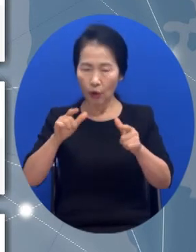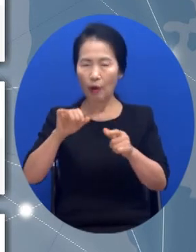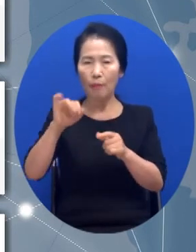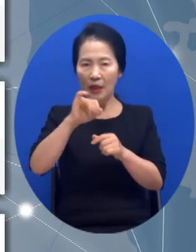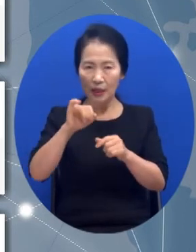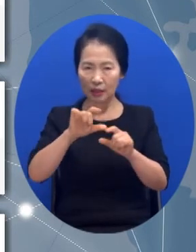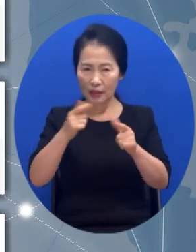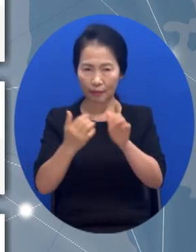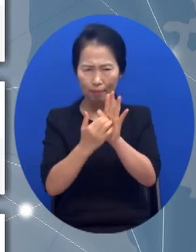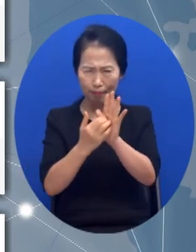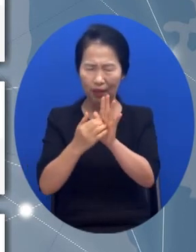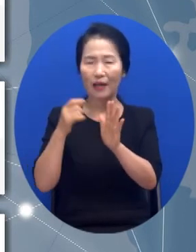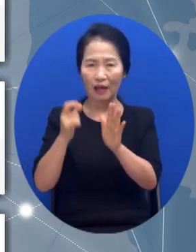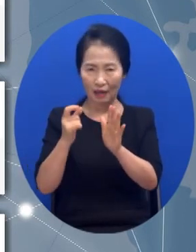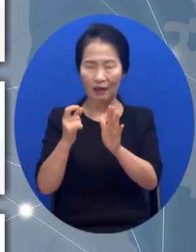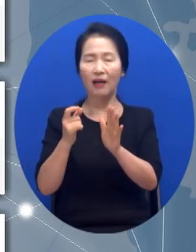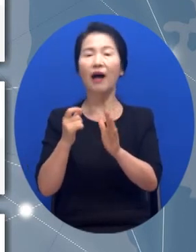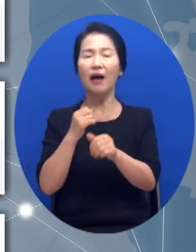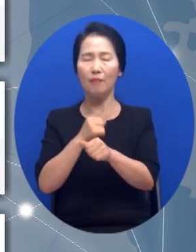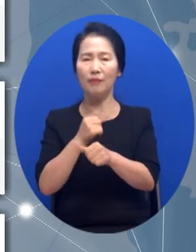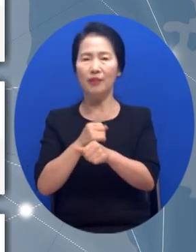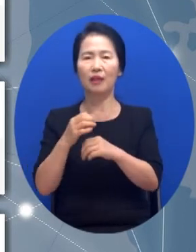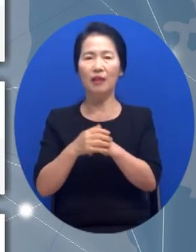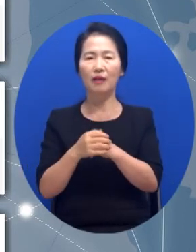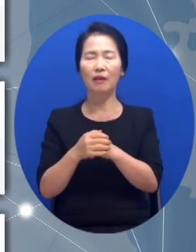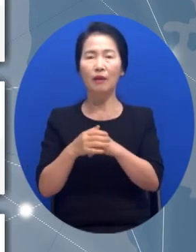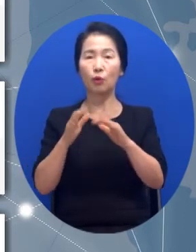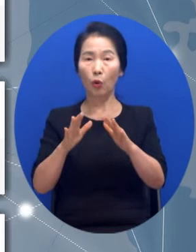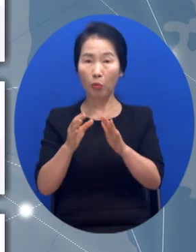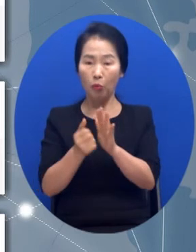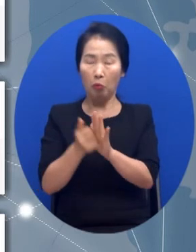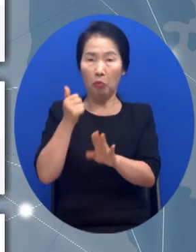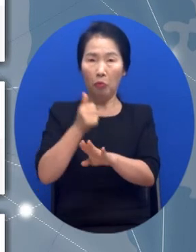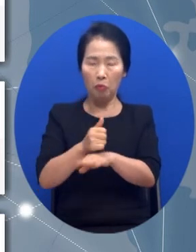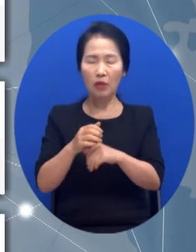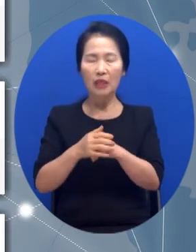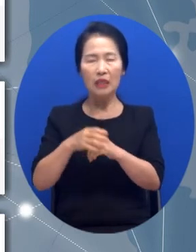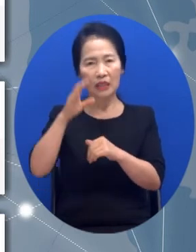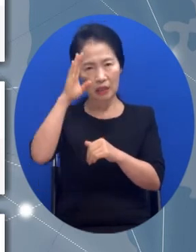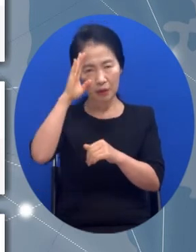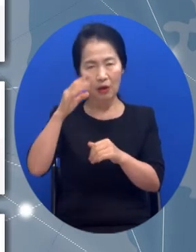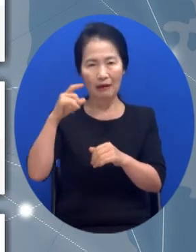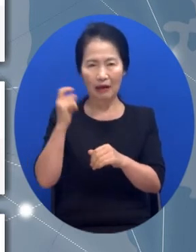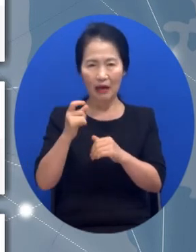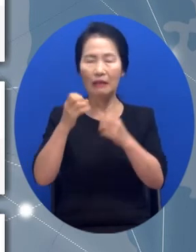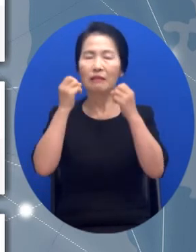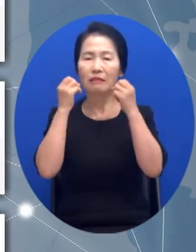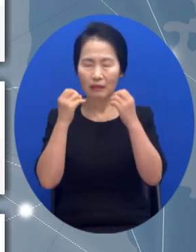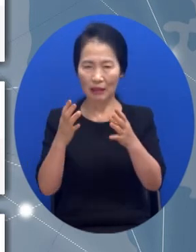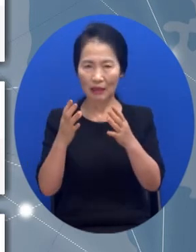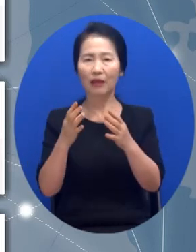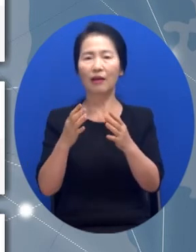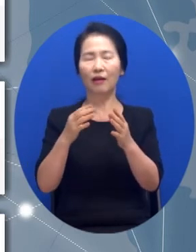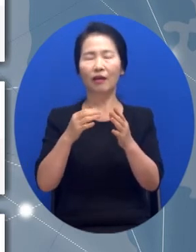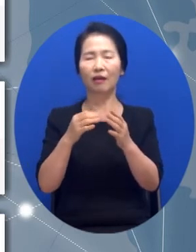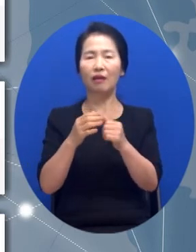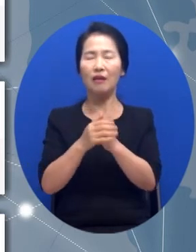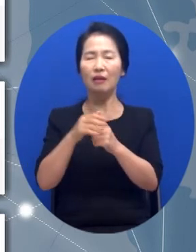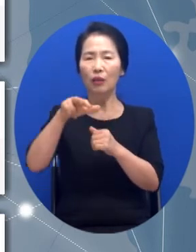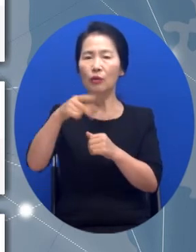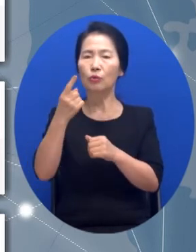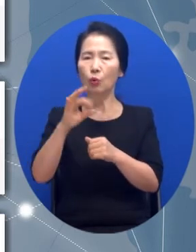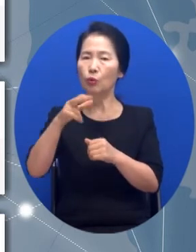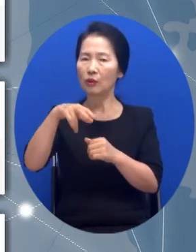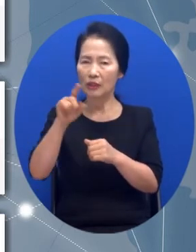것으로 알려졌는데요. 현지 언론은 이번 성과는 질병에 강한 신품종 돼지 육성에 중요한 품종